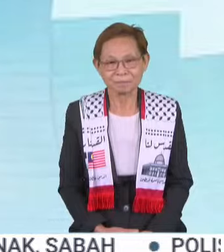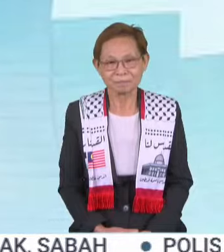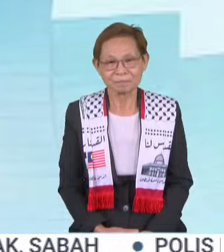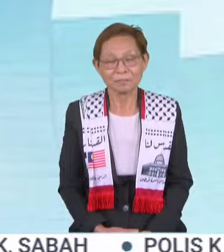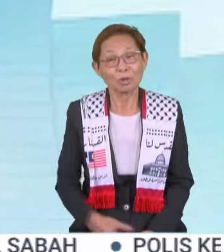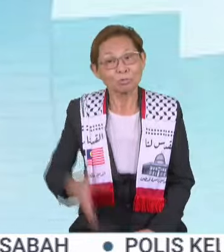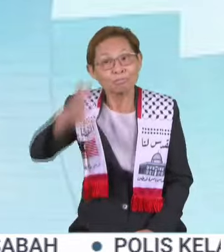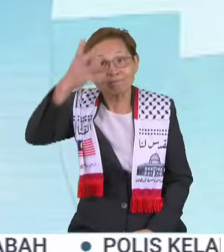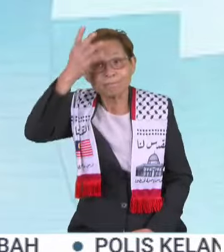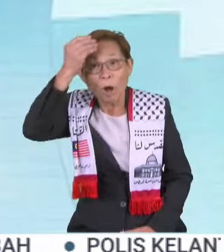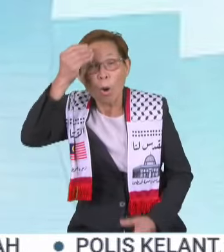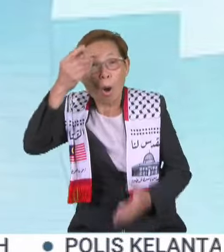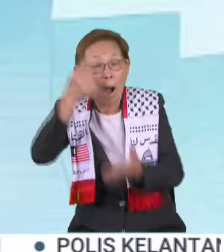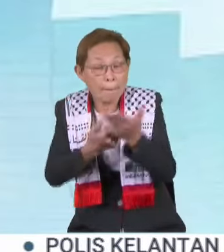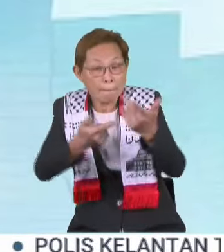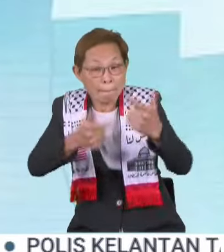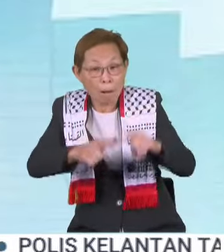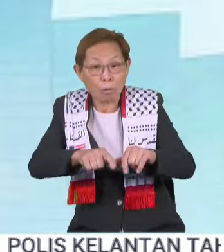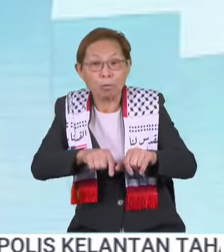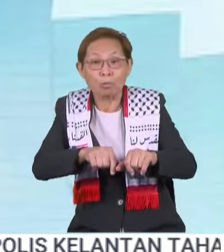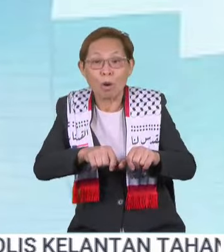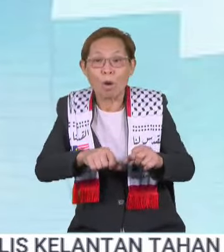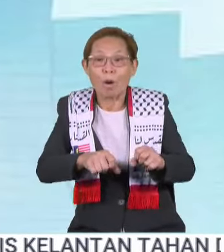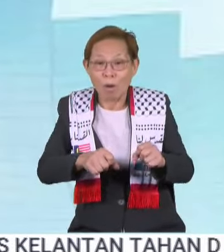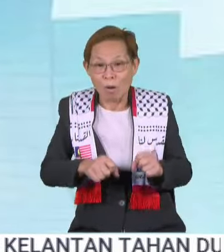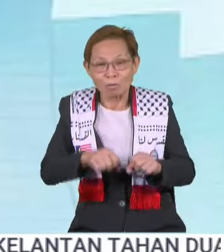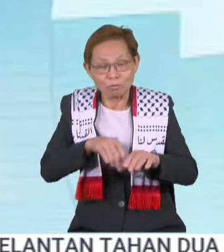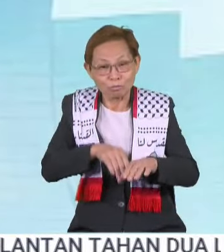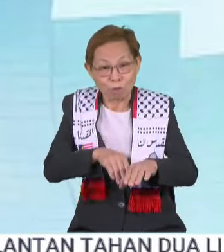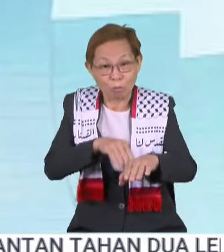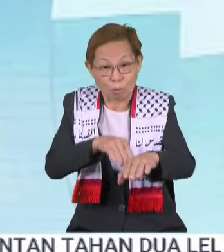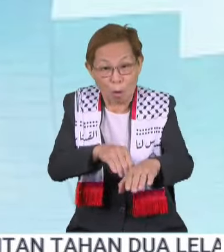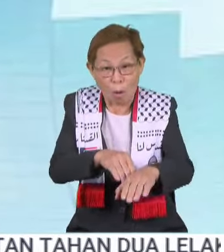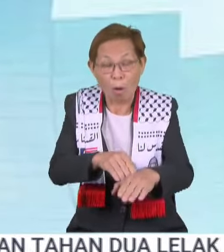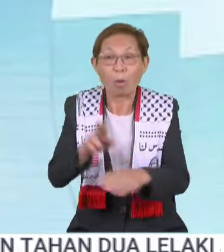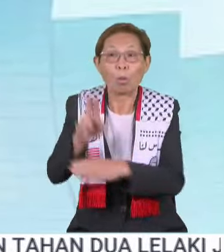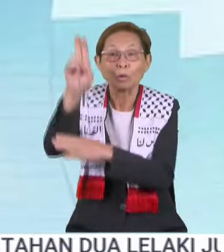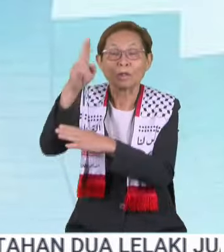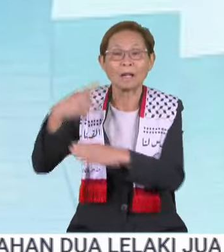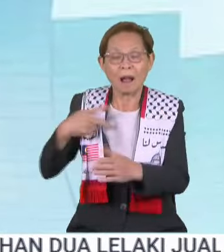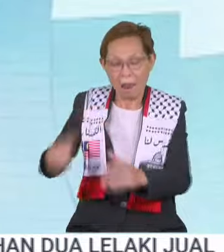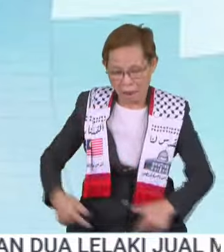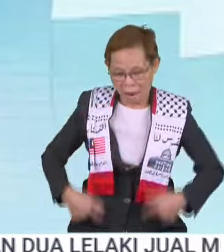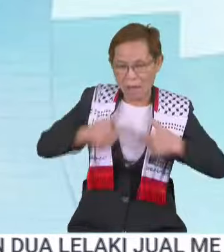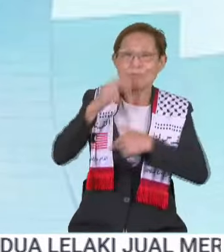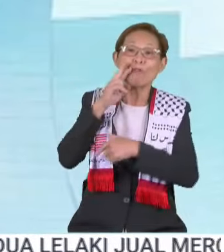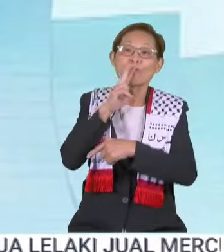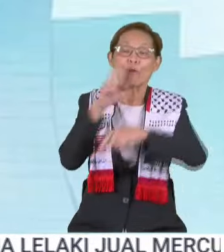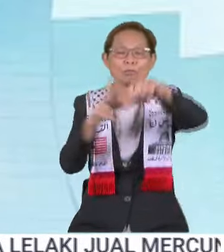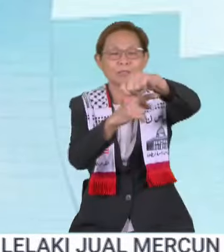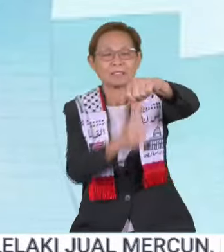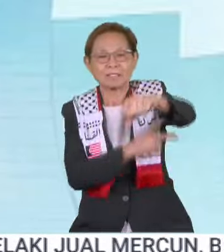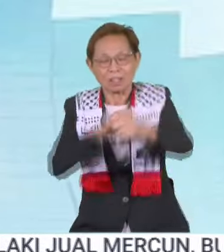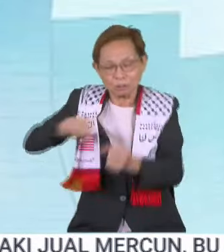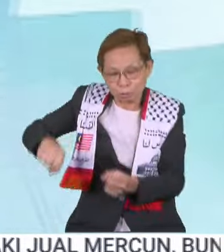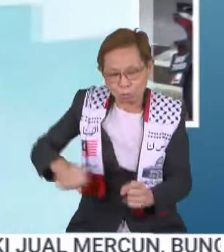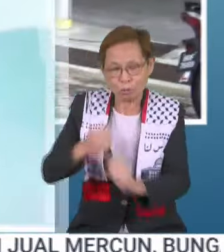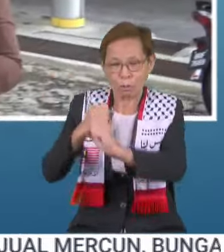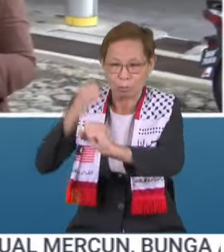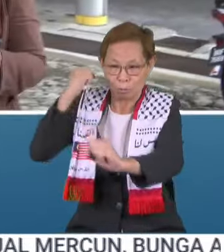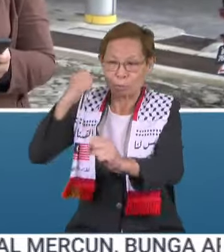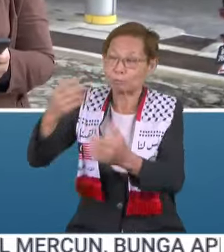Bagi mendapatkan perkembangan trafik semasa arah utara menjelang Aidilfitri, langsung bersama Damira Atikah di Restoran Jejanta Sungai Buloh. Silakan.